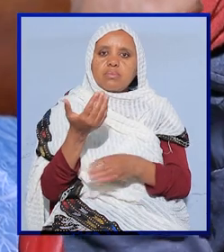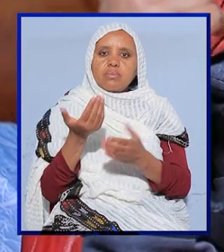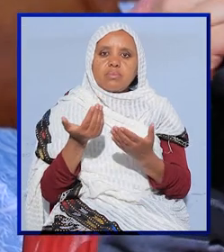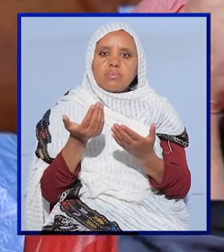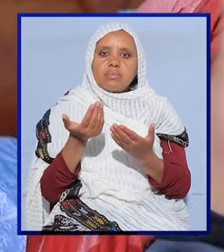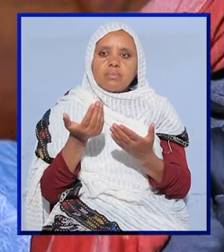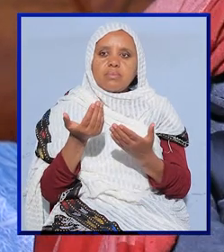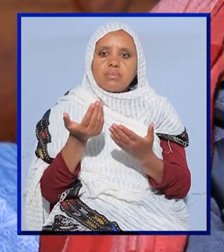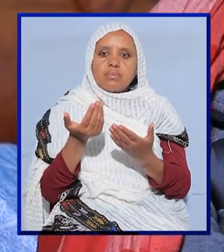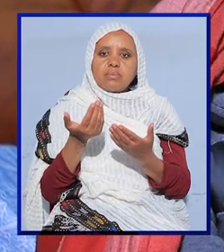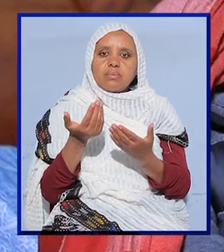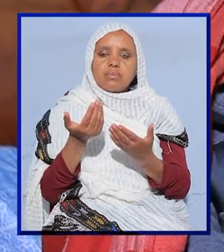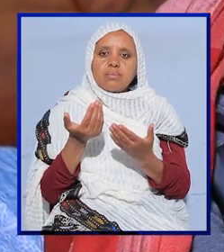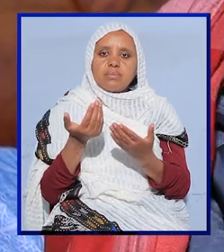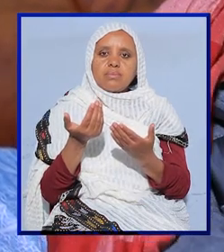የ